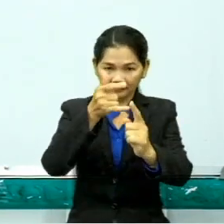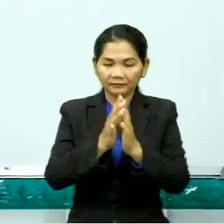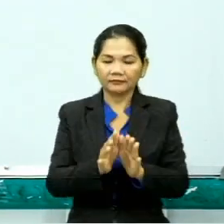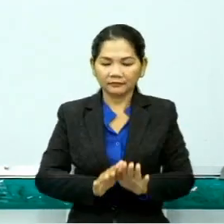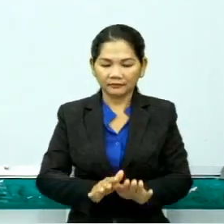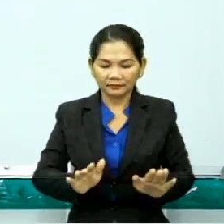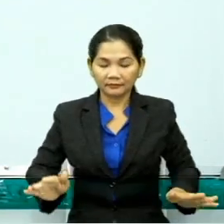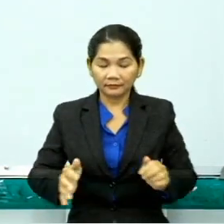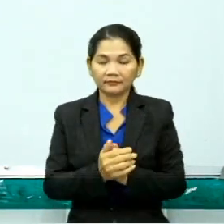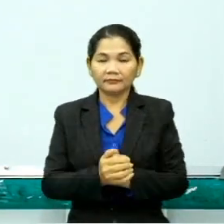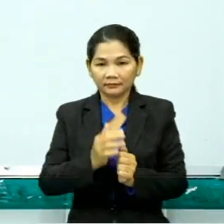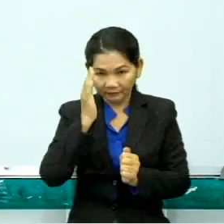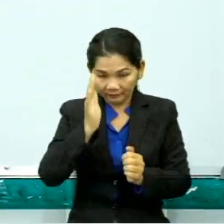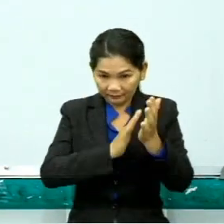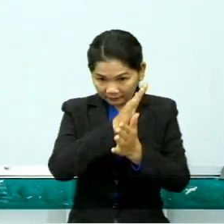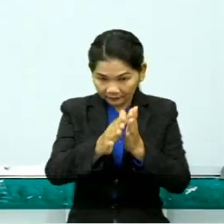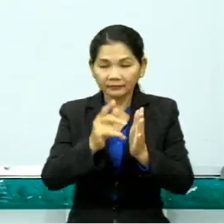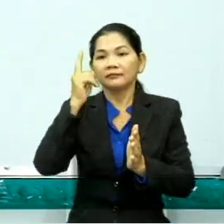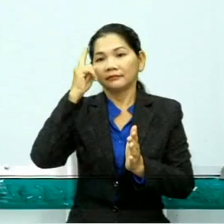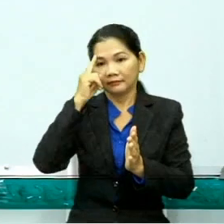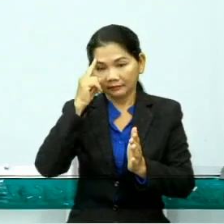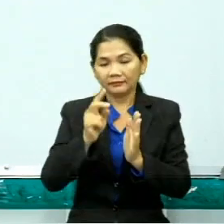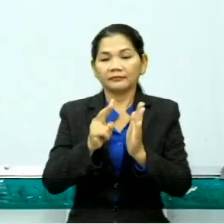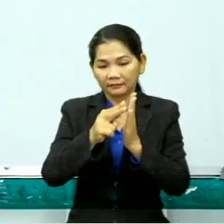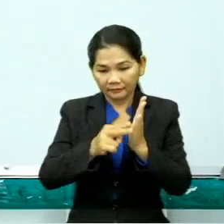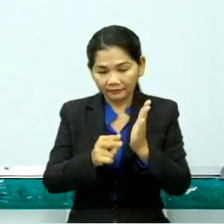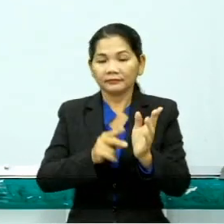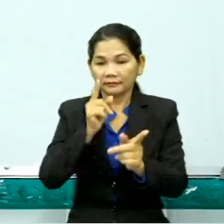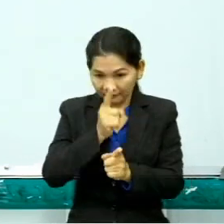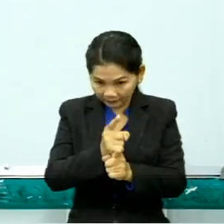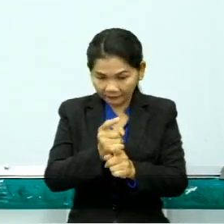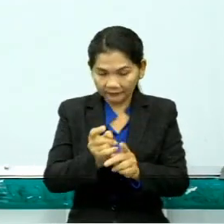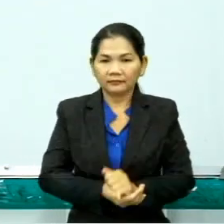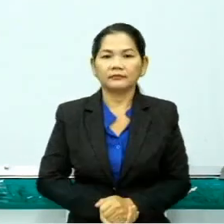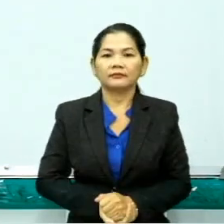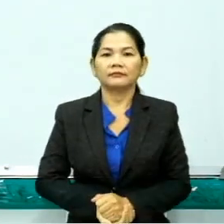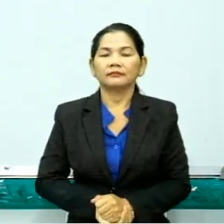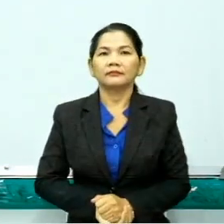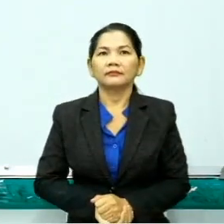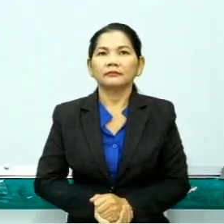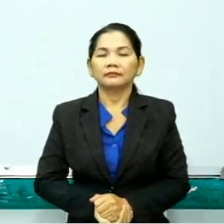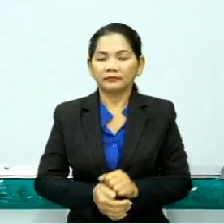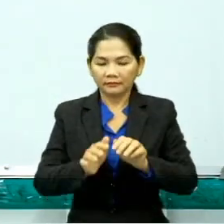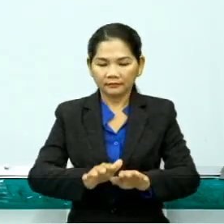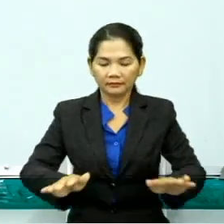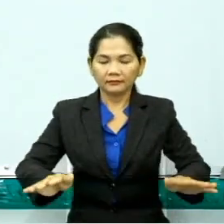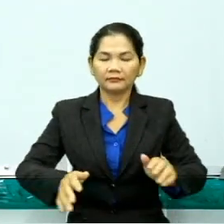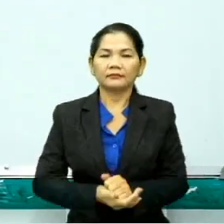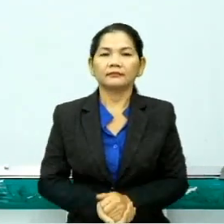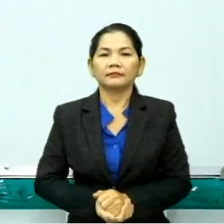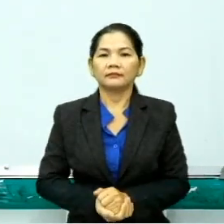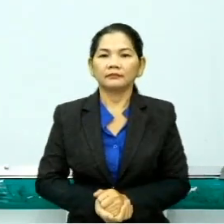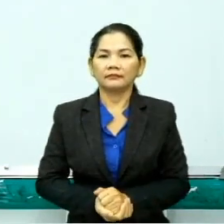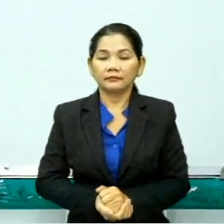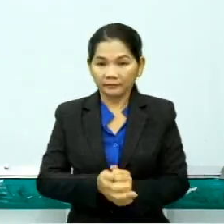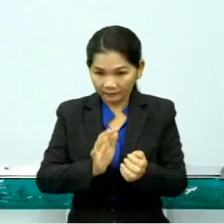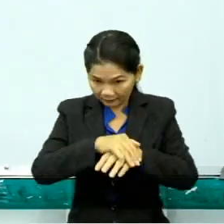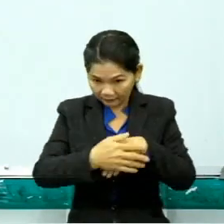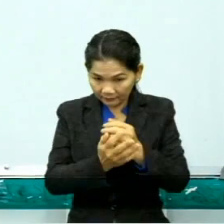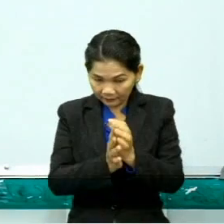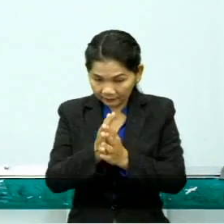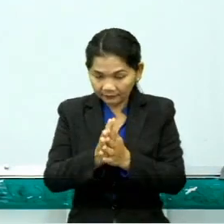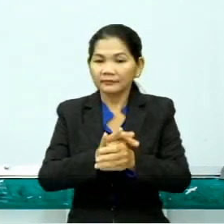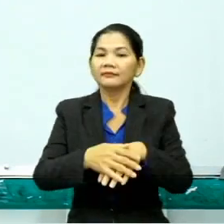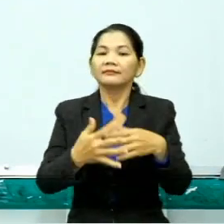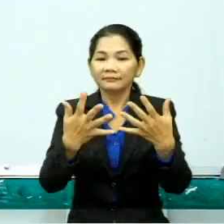ái con. Án mừng dô nây ạ tạ bọt bán trầm trừ. Con tặng ạ khả nê. Ta con ban liên xâm ạ đầy